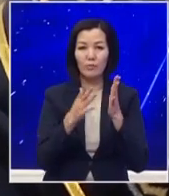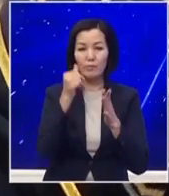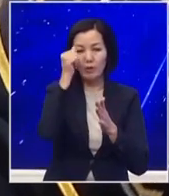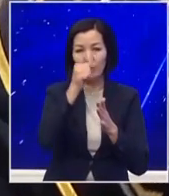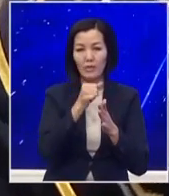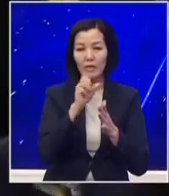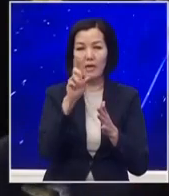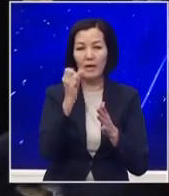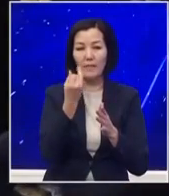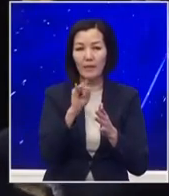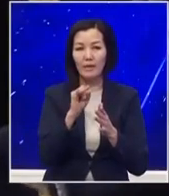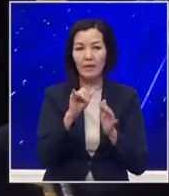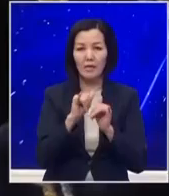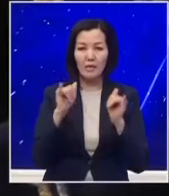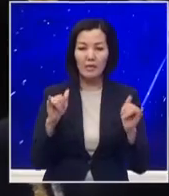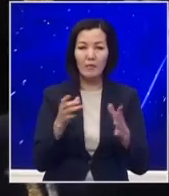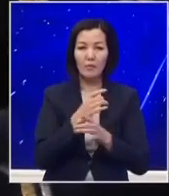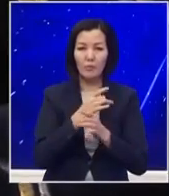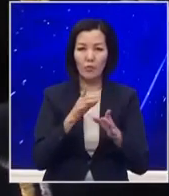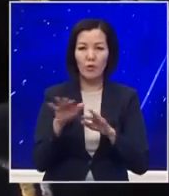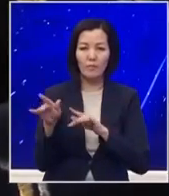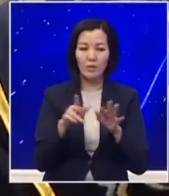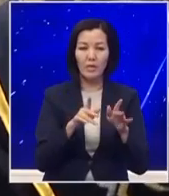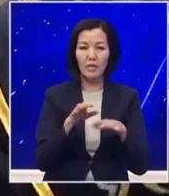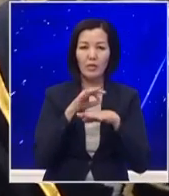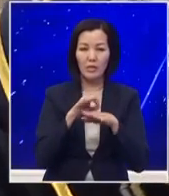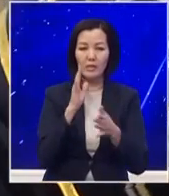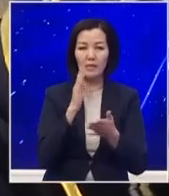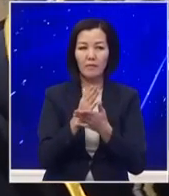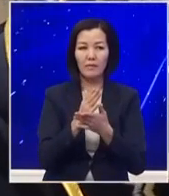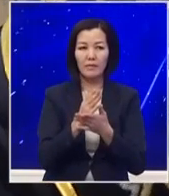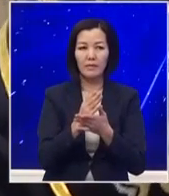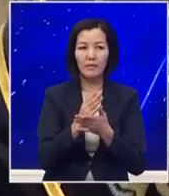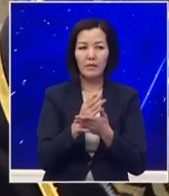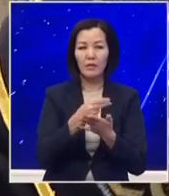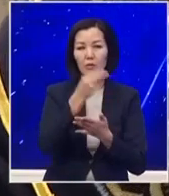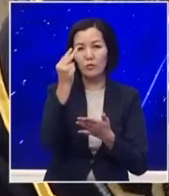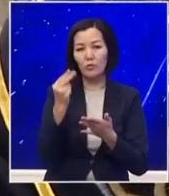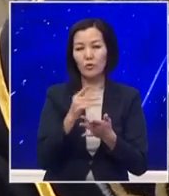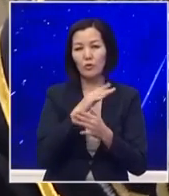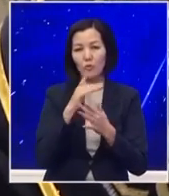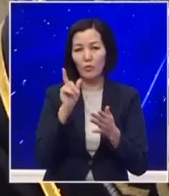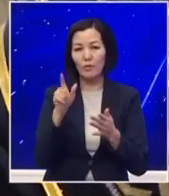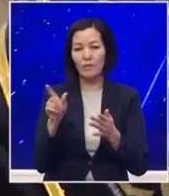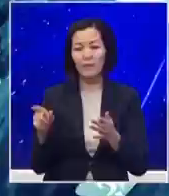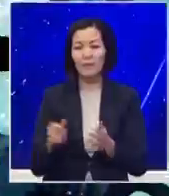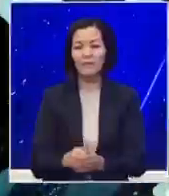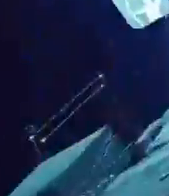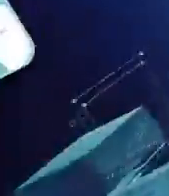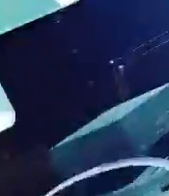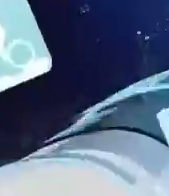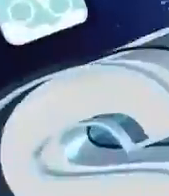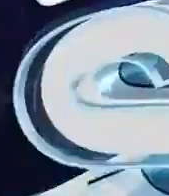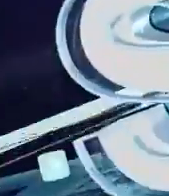жылдығы арқырдай там тағыда. Көбейе беріп, жасы асқан сайын сүрішлеріміз көбейе берсін.